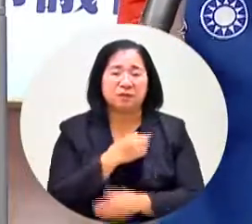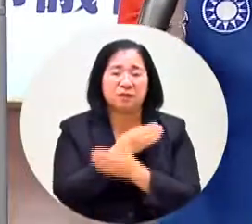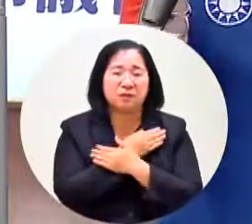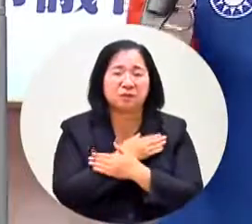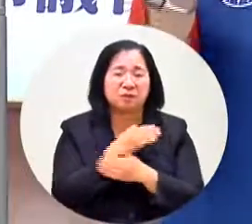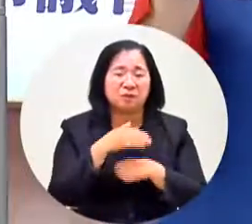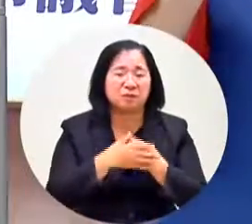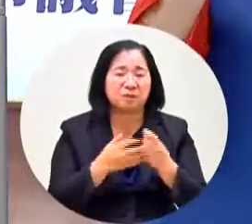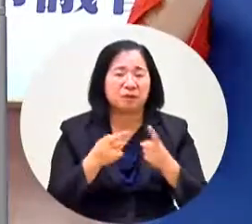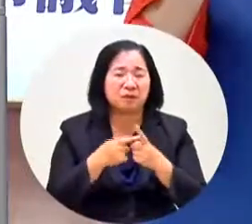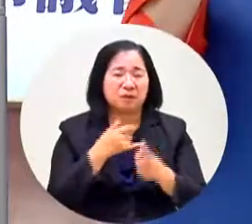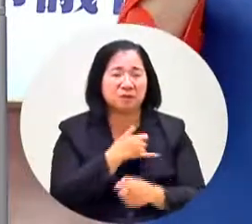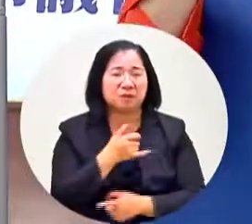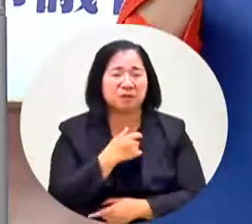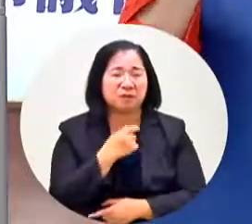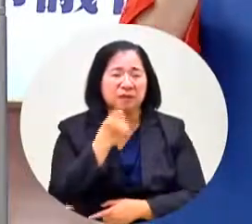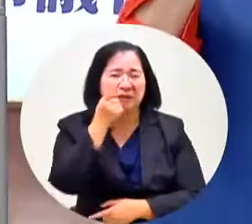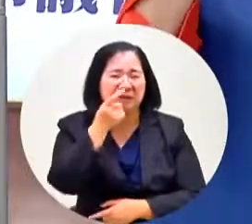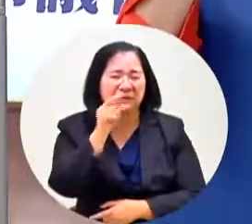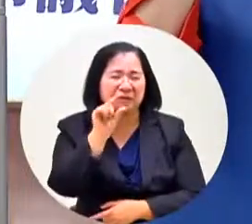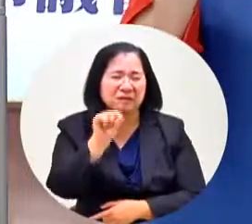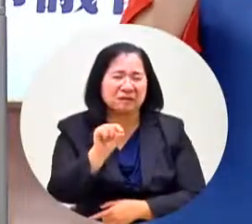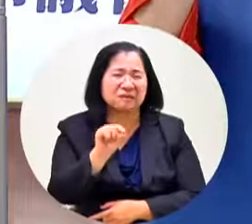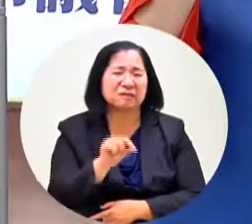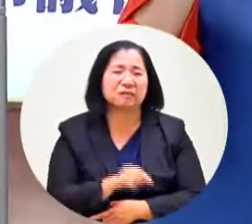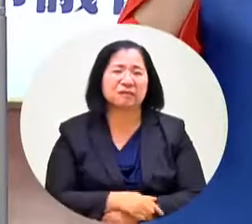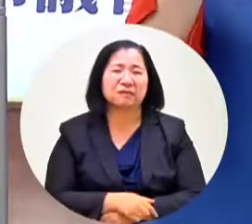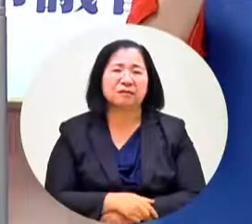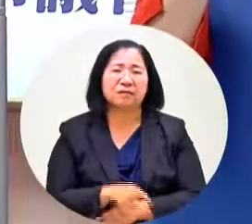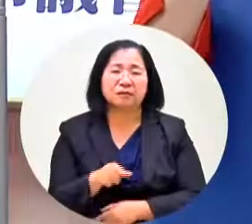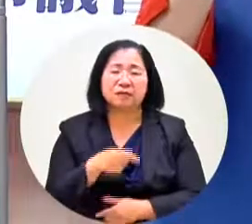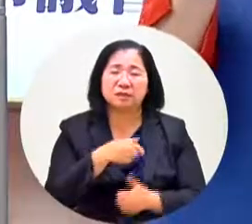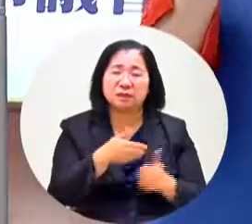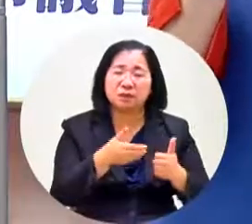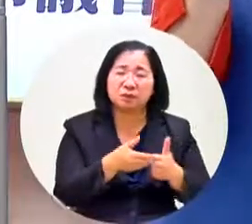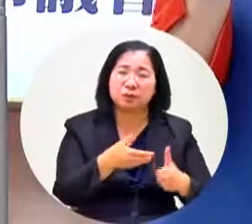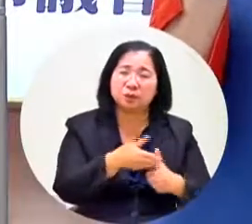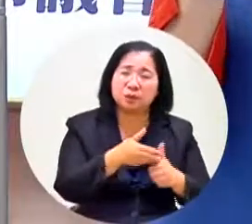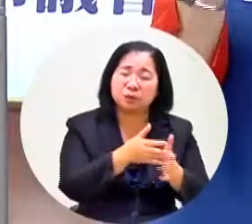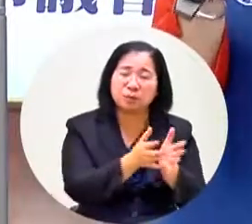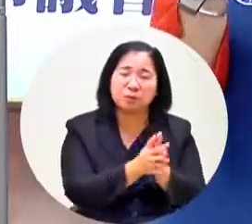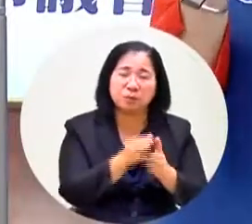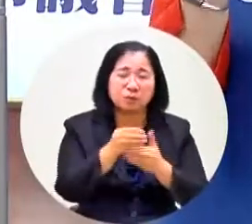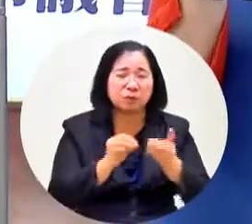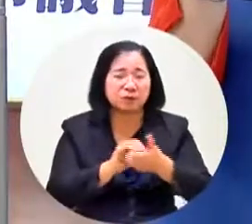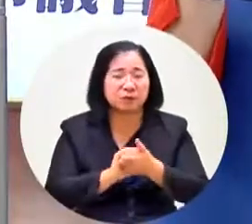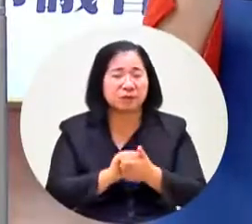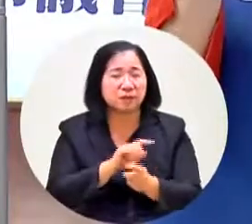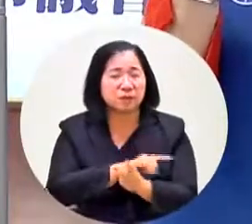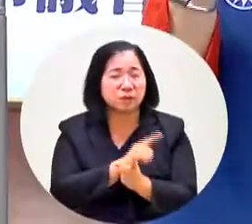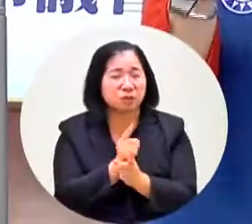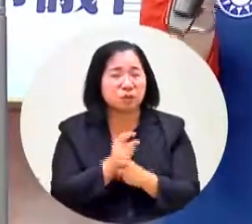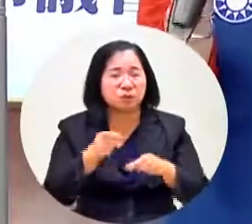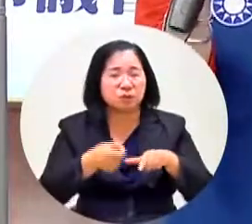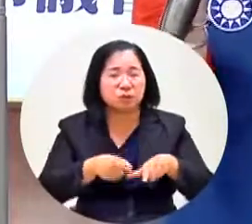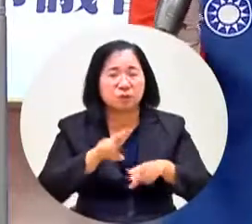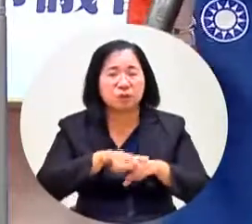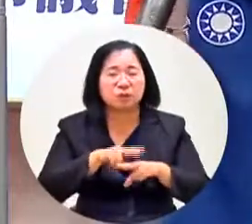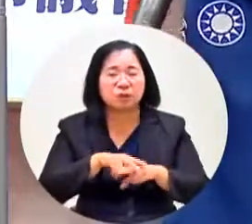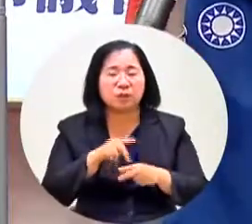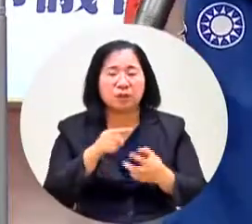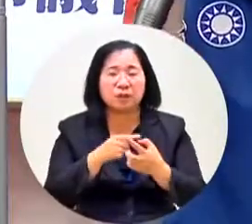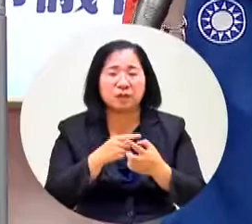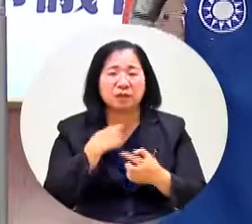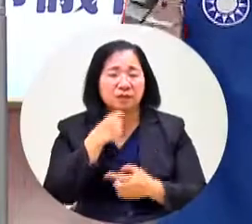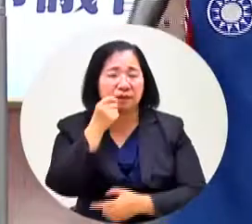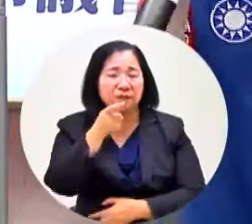的回应了哈。那事实上，他这个是属于公幼，也就是我们国家我们高雄市政府公立的幼儿园。你不能够